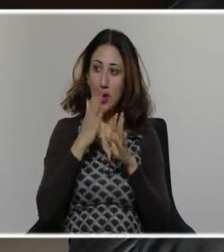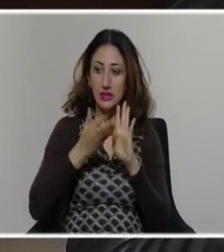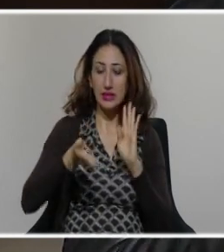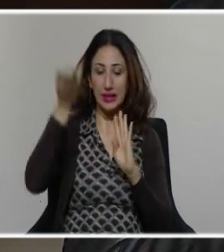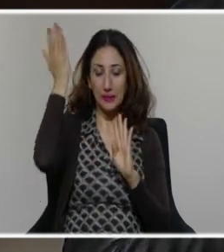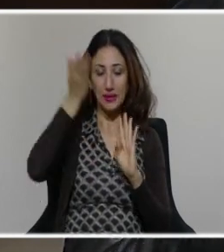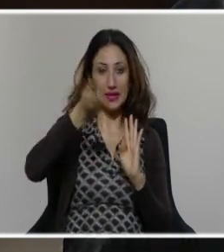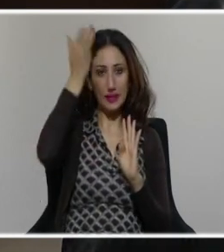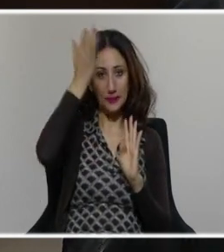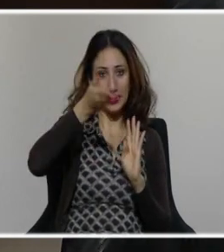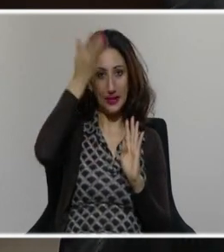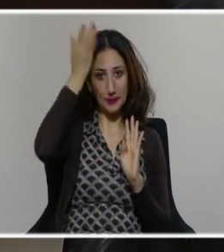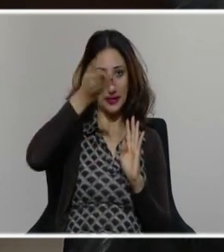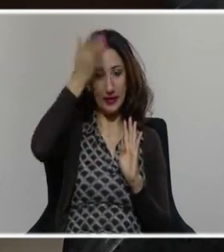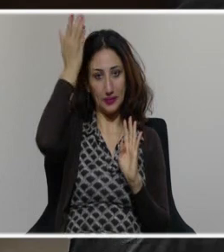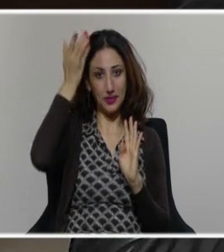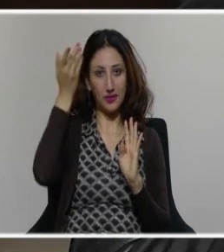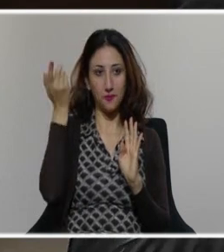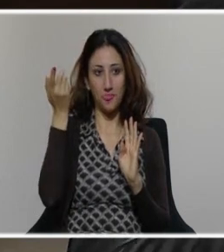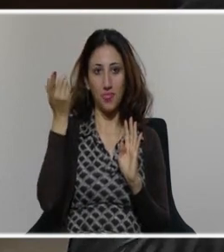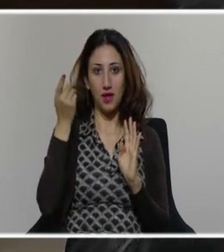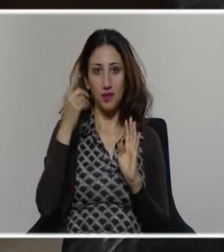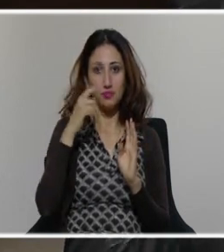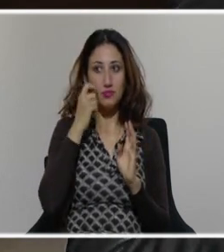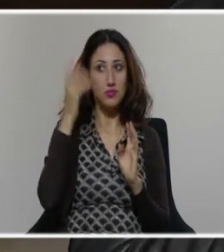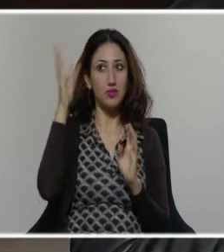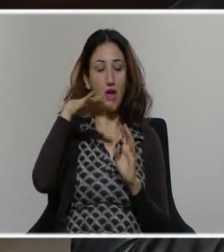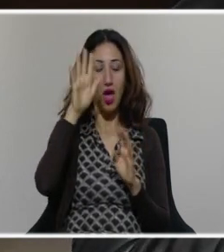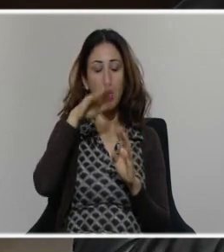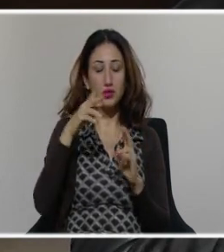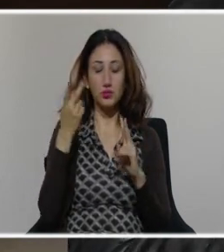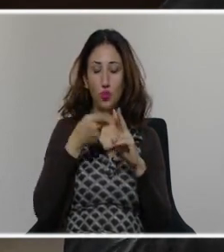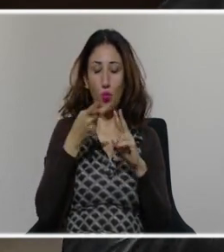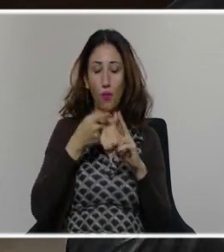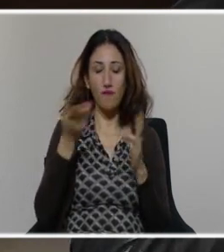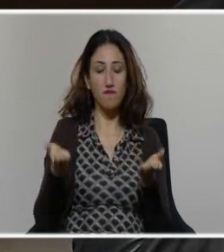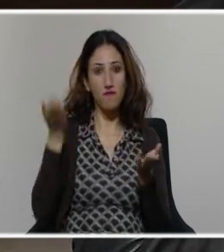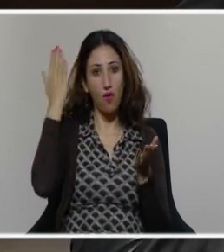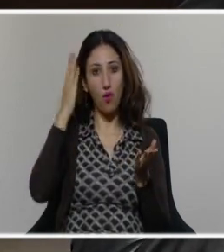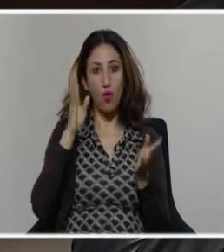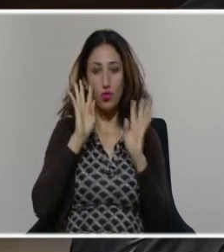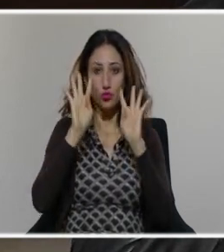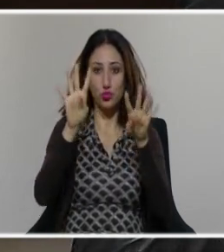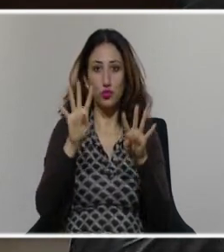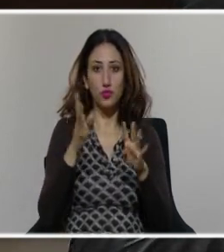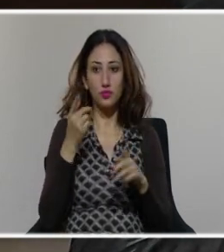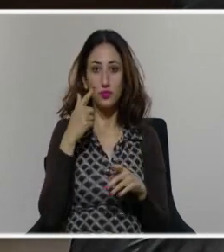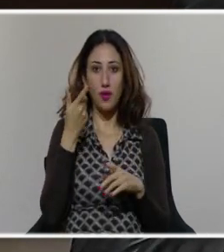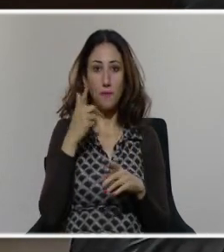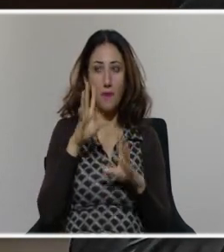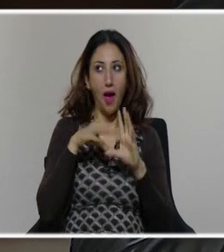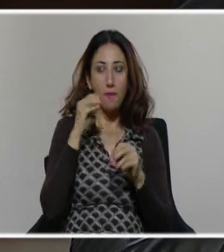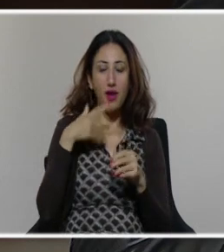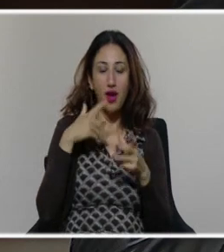في مسلسل اوريدي مستوى المشاهده بتاعته رهيب. كنا بنبقى خايفين طبعا كل مشهد، المشهد هيطلع